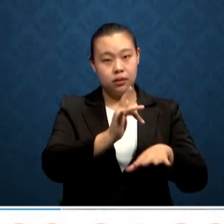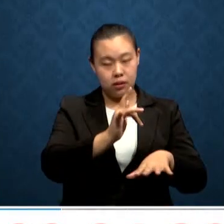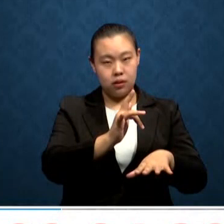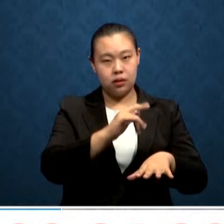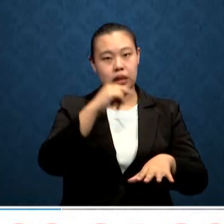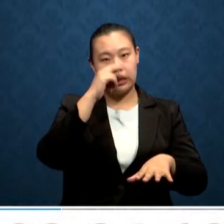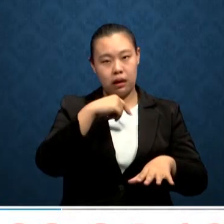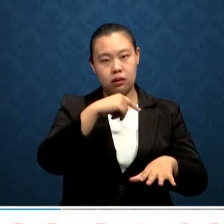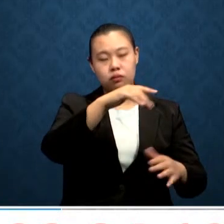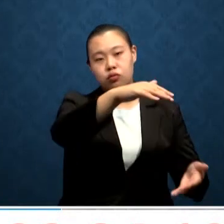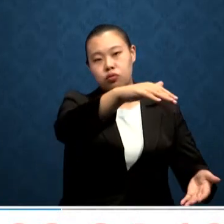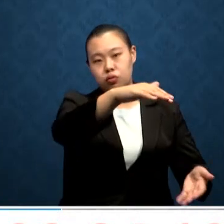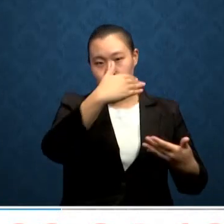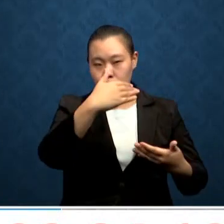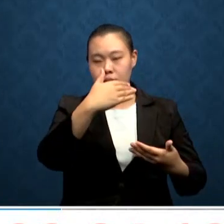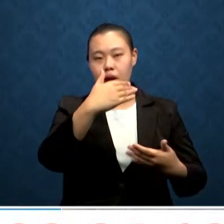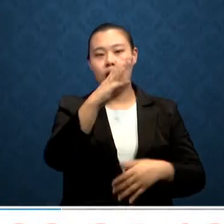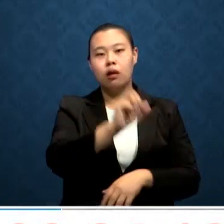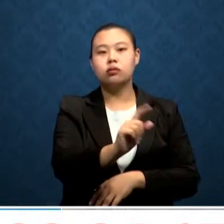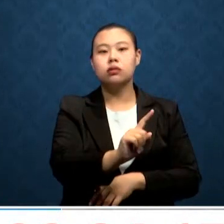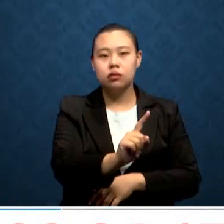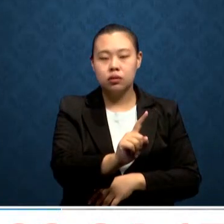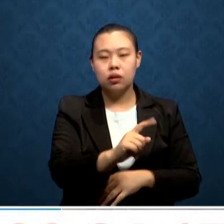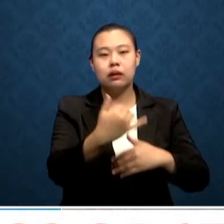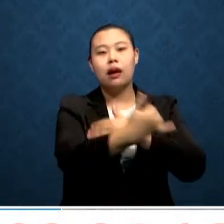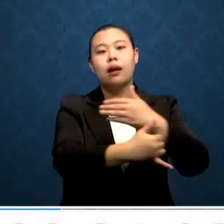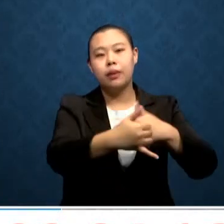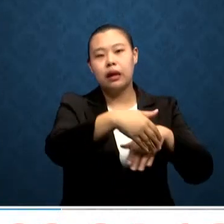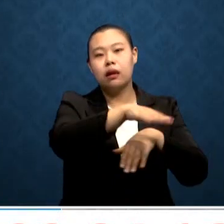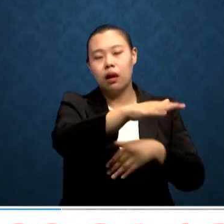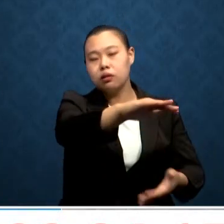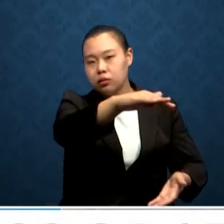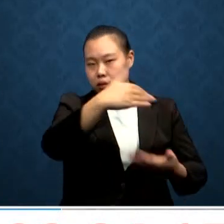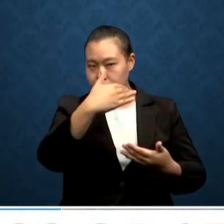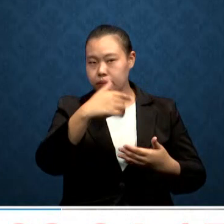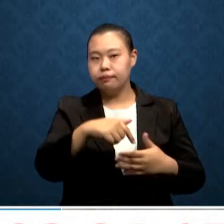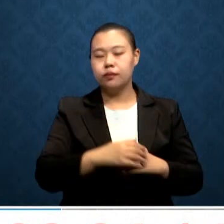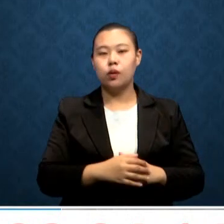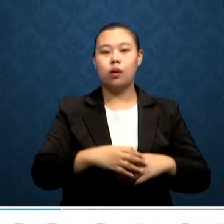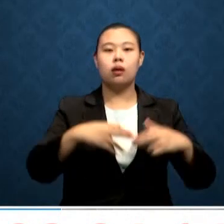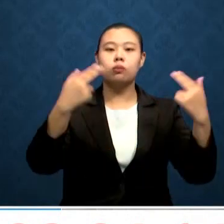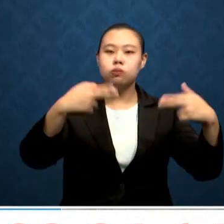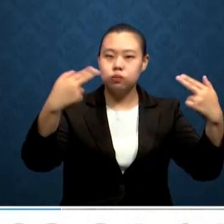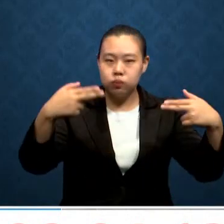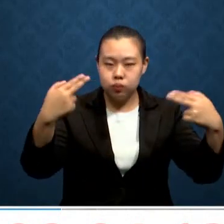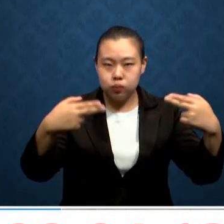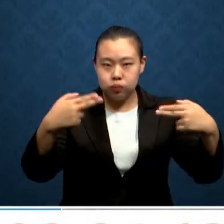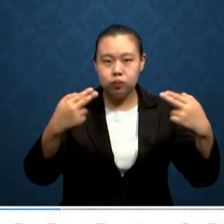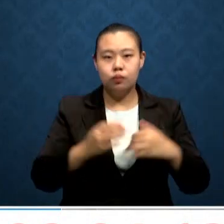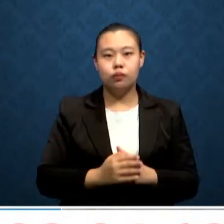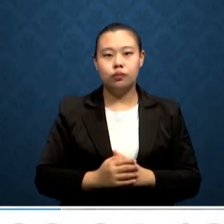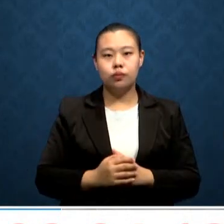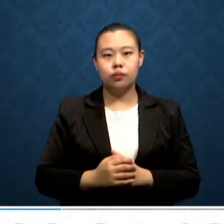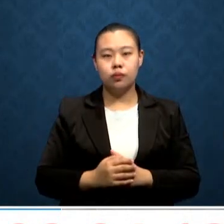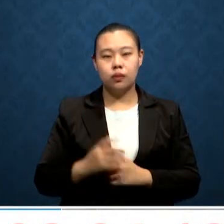เกิดจากความผันผวนราคาพลังงานในสถานการณ์สงครามรัสเซียยูเครน